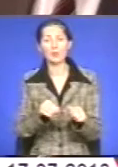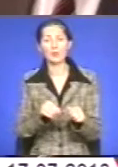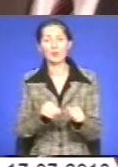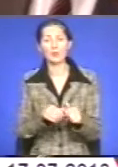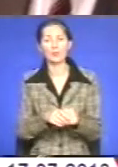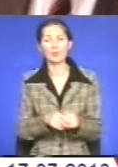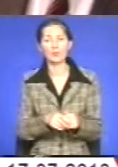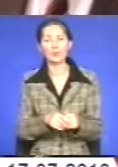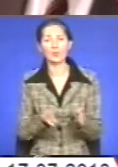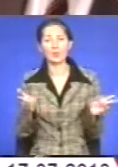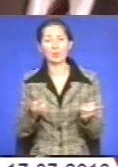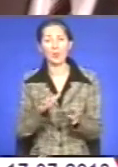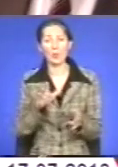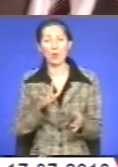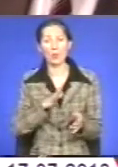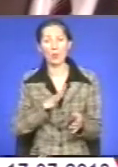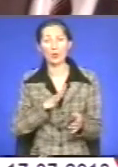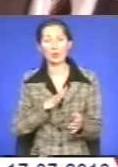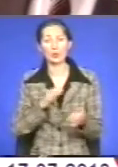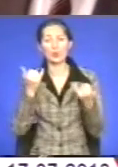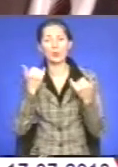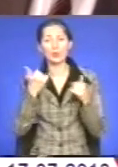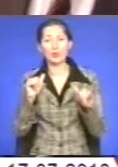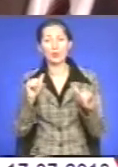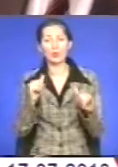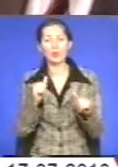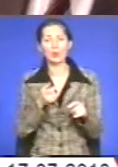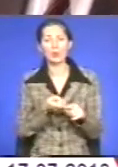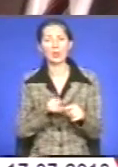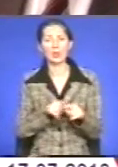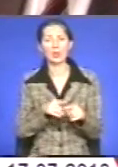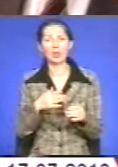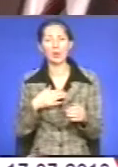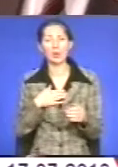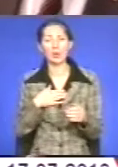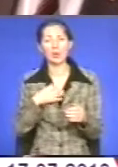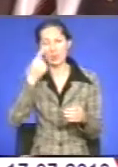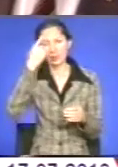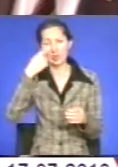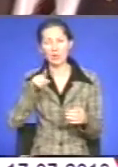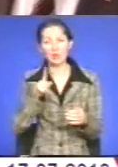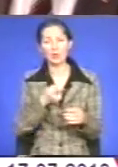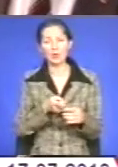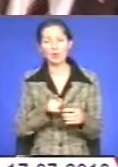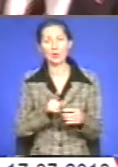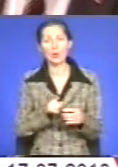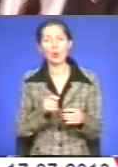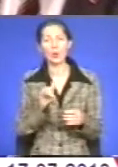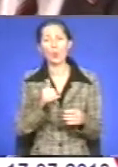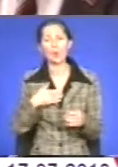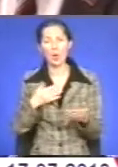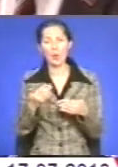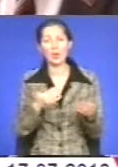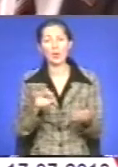Це прямо було чудо, яке ми відначали не знали, що це, що, куди ми йдемо, як ми